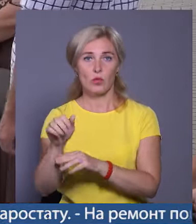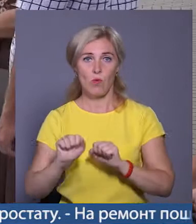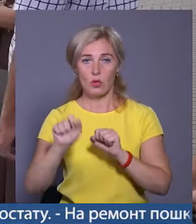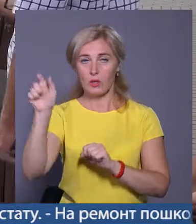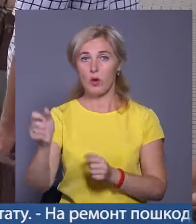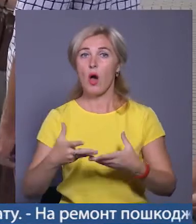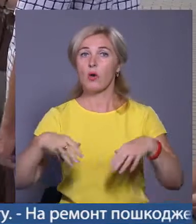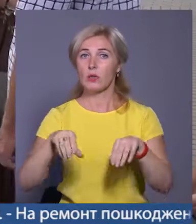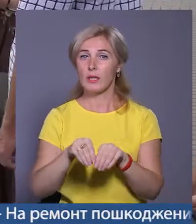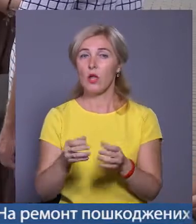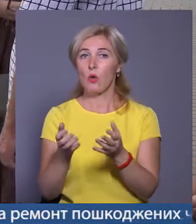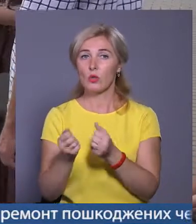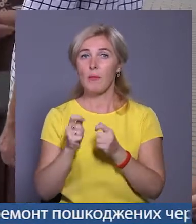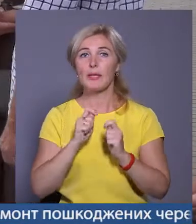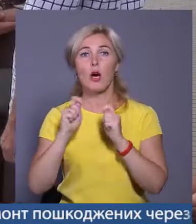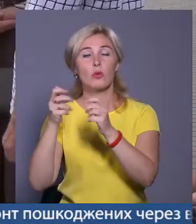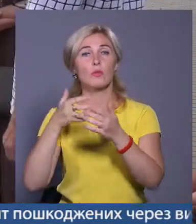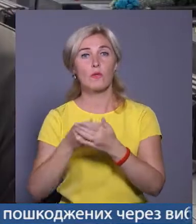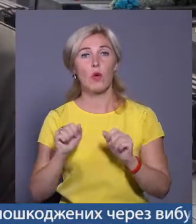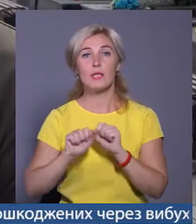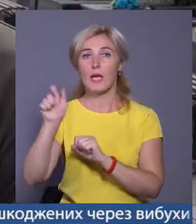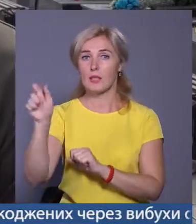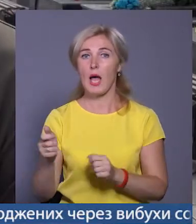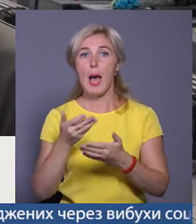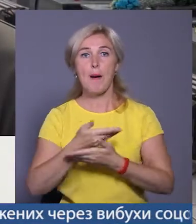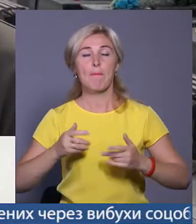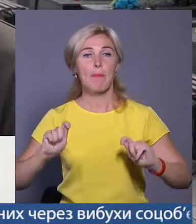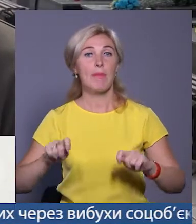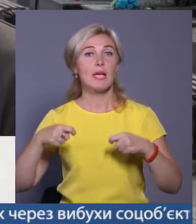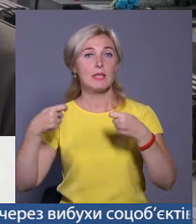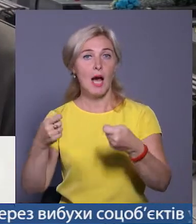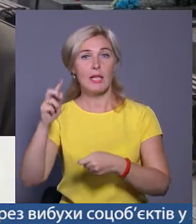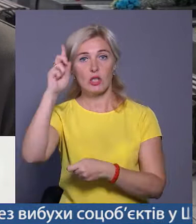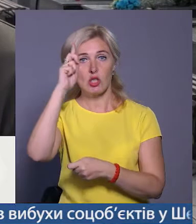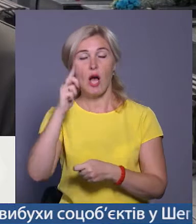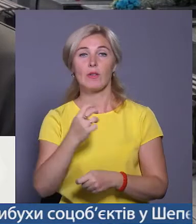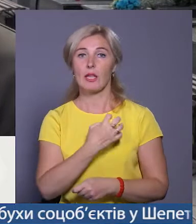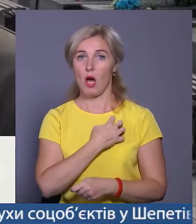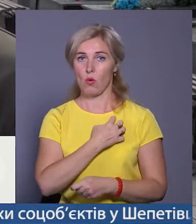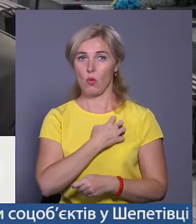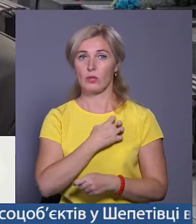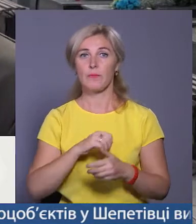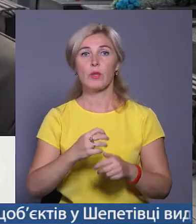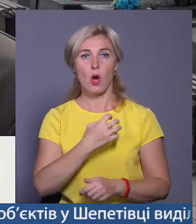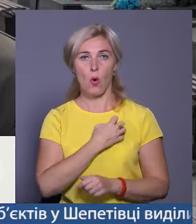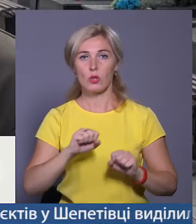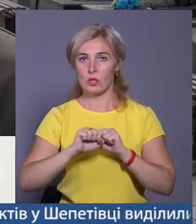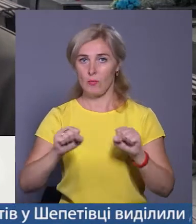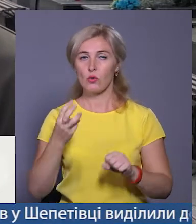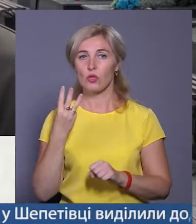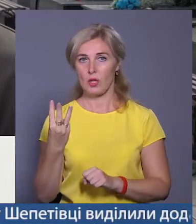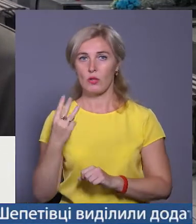героїв родини загиблих отримали нагороди своїх захисників. Ми передали державні нагороди, орден за мужність 3-го